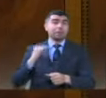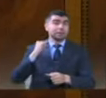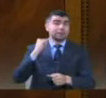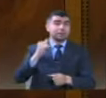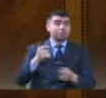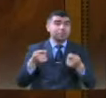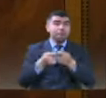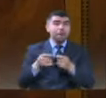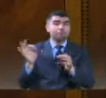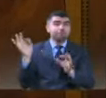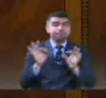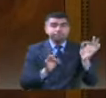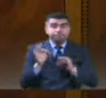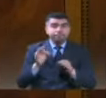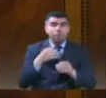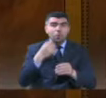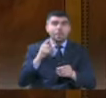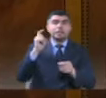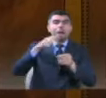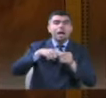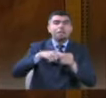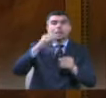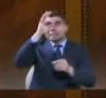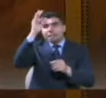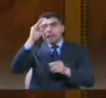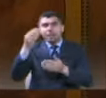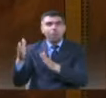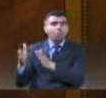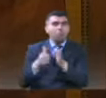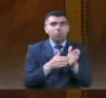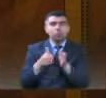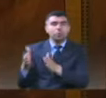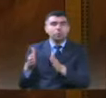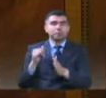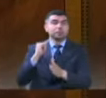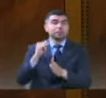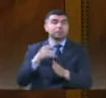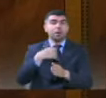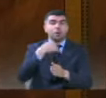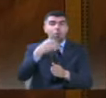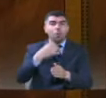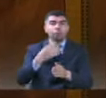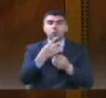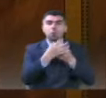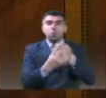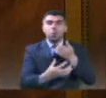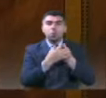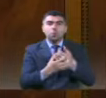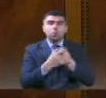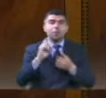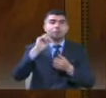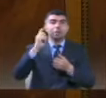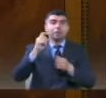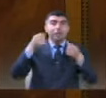باتهام النقابات بخدمة أجندات سياسية نيابة عن الآخرين، وأصبحت تشير سلاح الاقتطاع من أجور